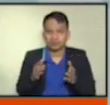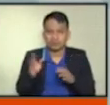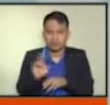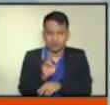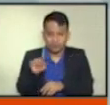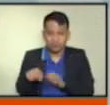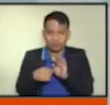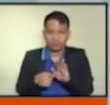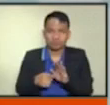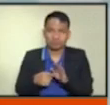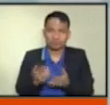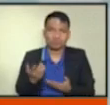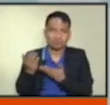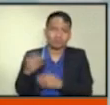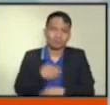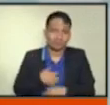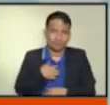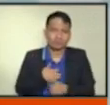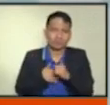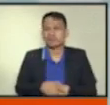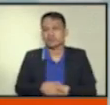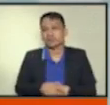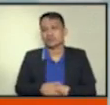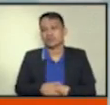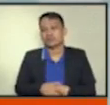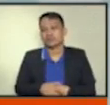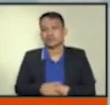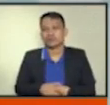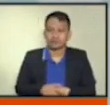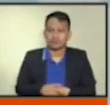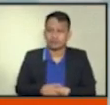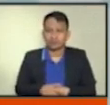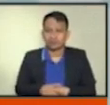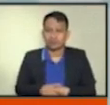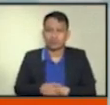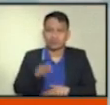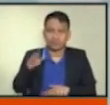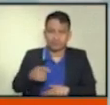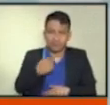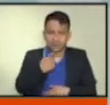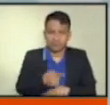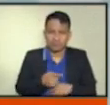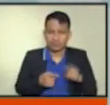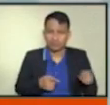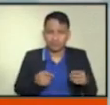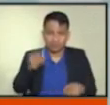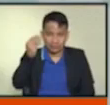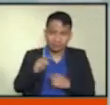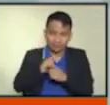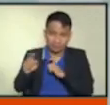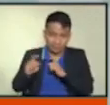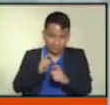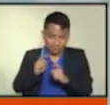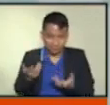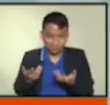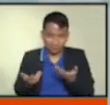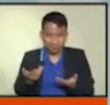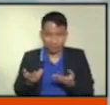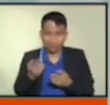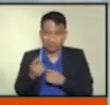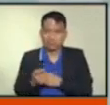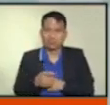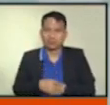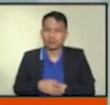gagamitin natin para sampan ng kaso sila. Oo, sir. Okay. Ma'am, so ito pong si Marcore, ito po yung textmate.